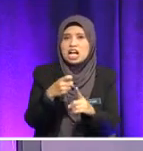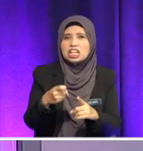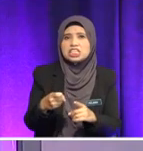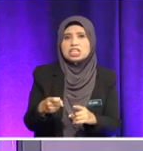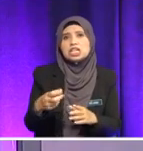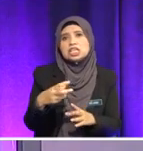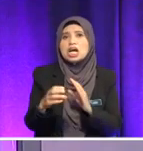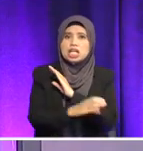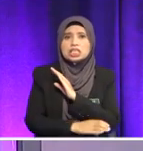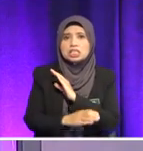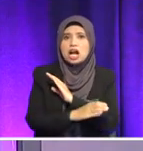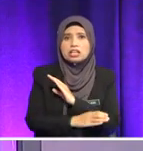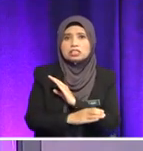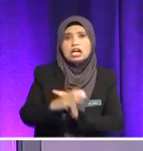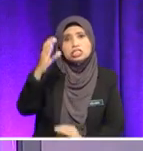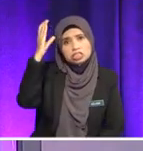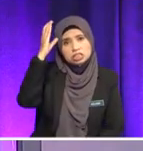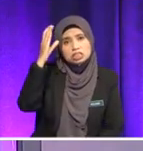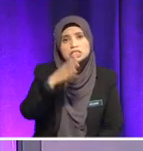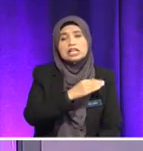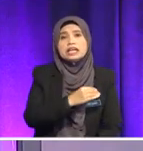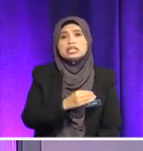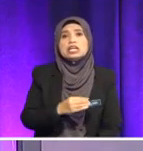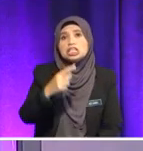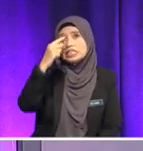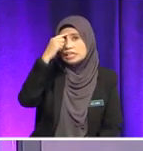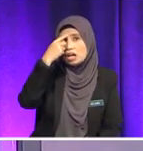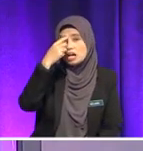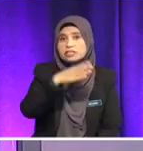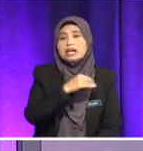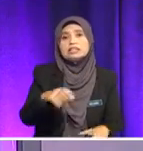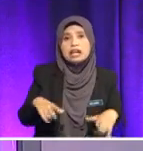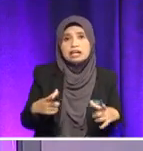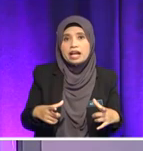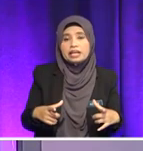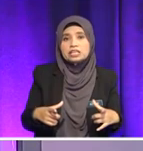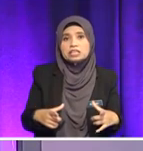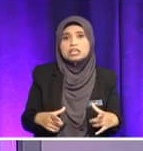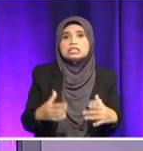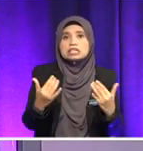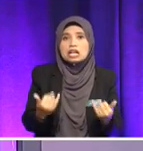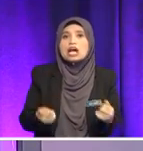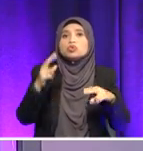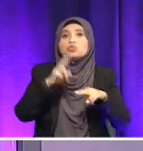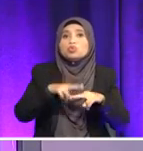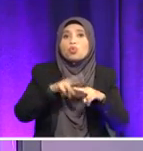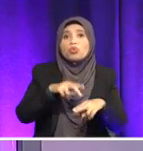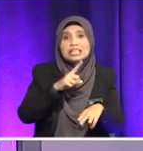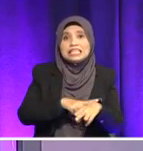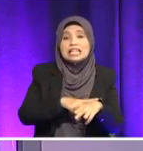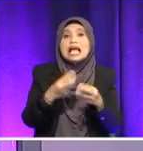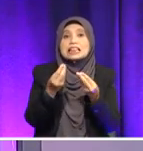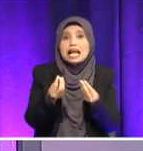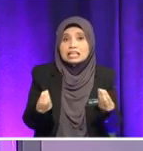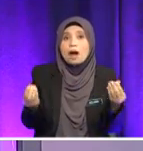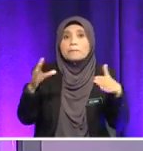daripada India daripada negara-negara lain datang menjadi imigran di negara kita sekarang Melayu Bagaimana